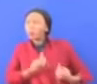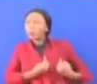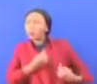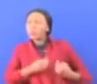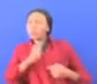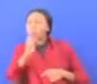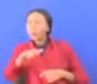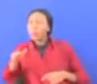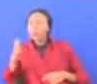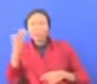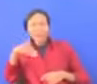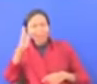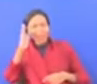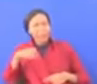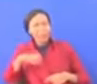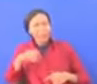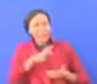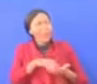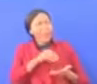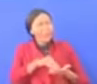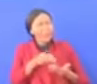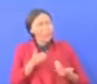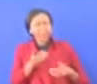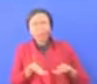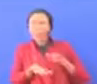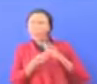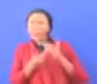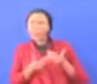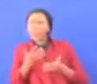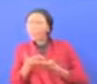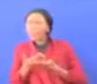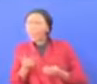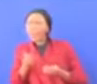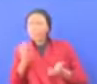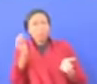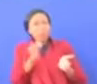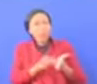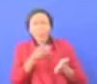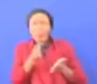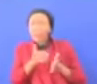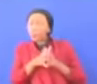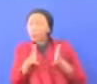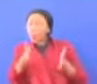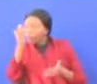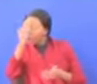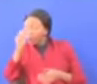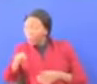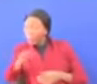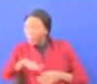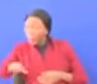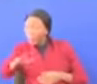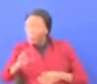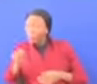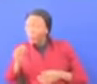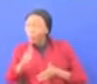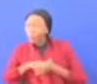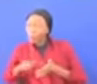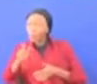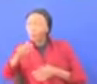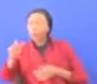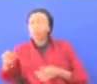ni wizara ya ardhi, wadhamini. Kwa nini msiweke bei kubwa? Mtu anajua kwamba hapa kuna dhahabu. Ndio maana leo mwenyekiti anaposema, kwa